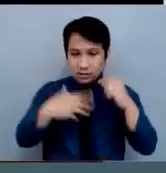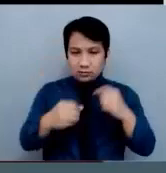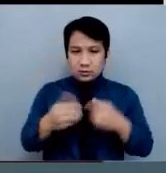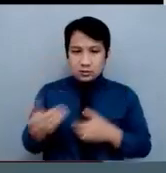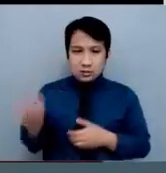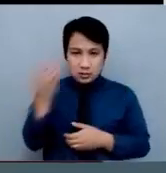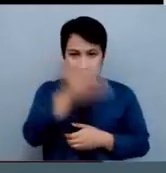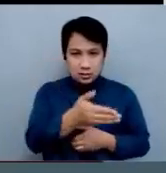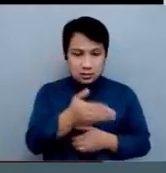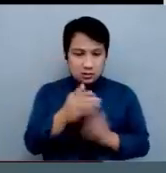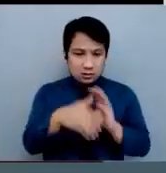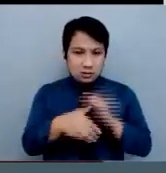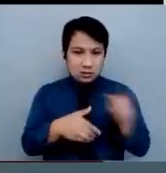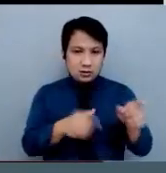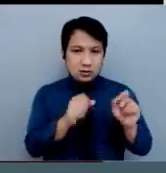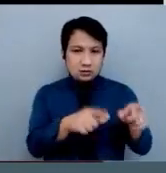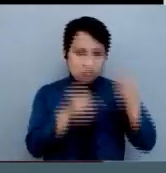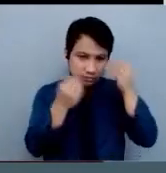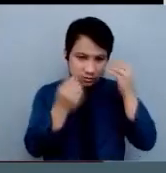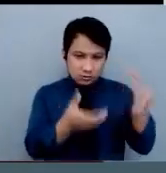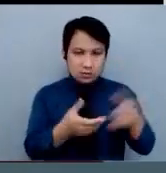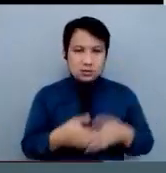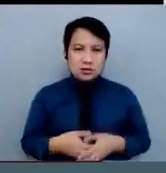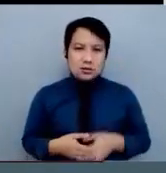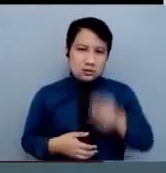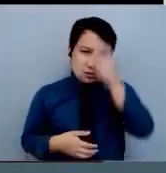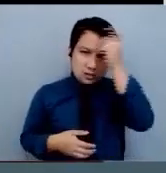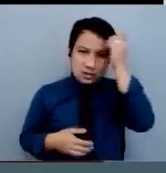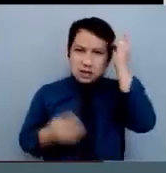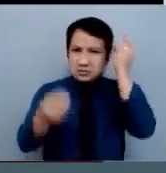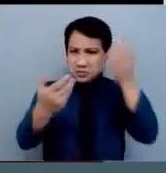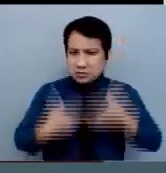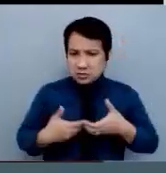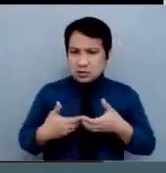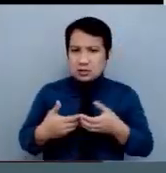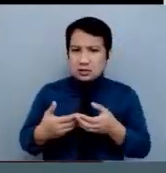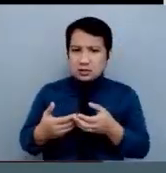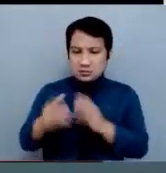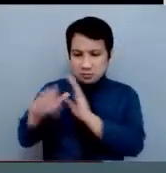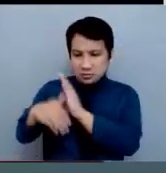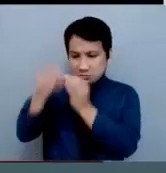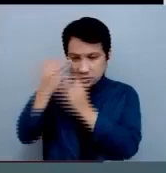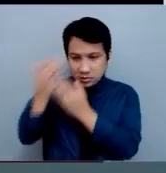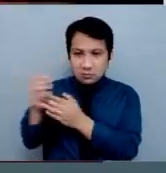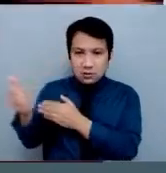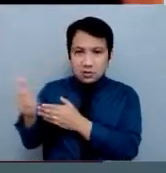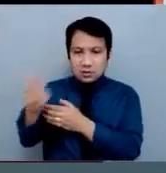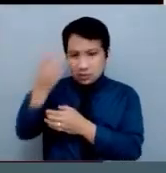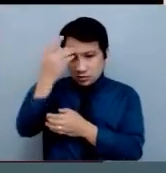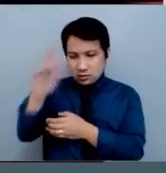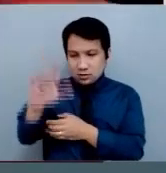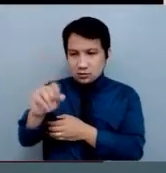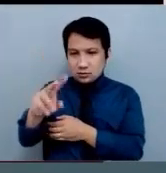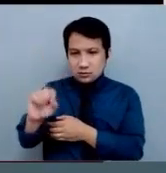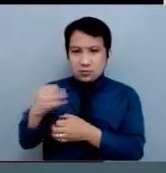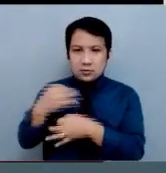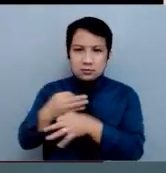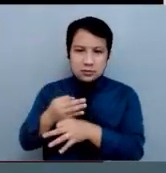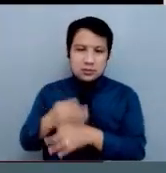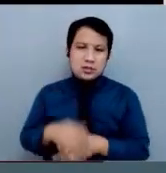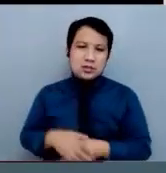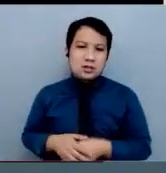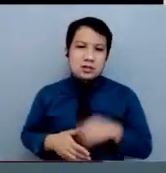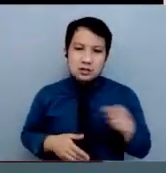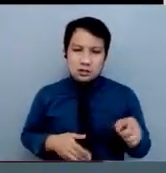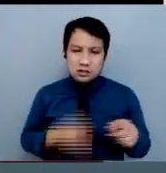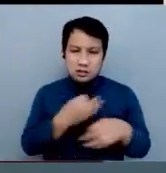to sa mga kandidato at binenta yung information. Mm-hmm. Pero ang gusto nila, makausap ang COMELEC at makausap ang Smartmatic para ma-fix to. Mm-hmm. Sabi ko nga